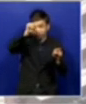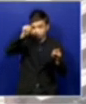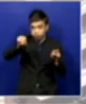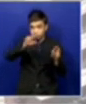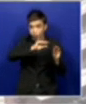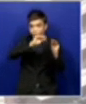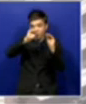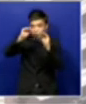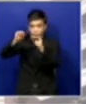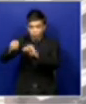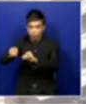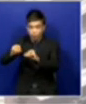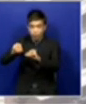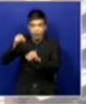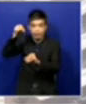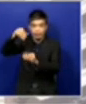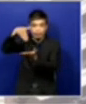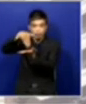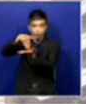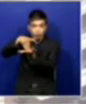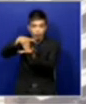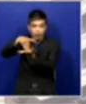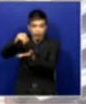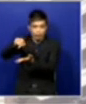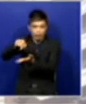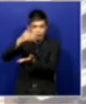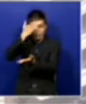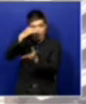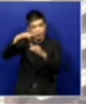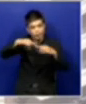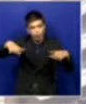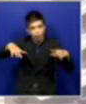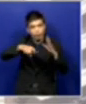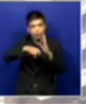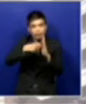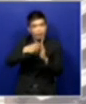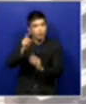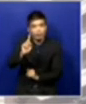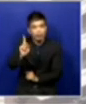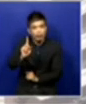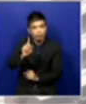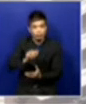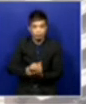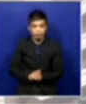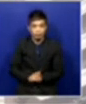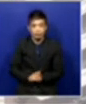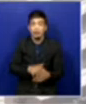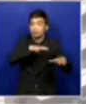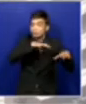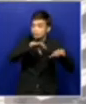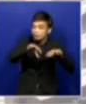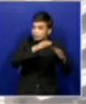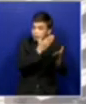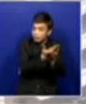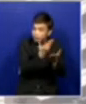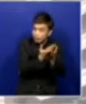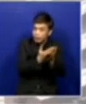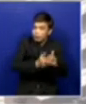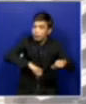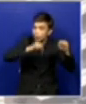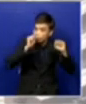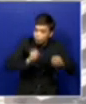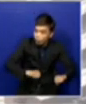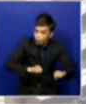ทำไมผมกล่าวว่าขัดกับหลักประชาธิปไตยครับท่านประธานครับท่านประธานที่เคารพครับการจัดสรรงบประมาณการอนุมัติงบประมาณหลัก